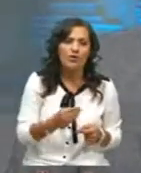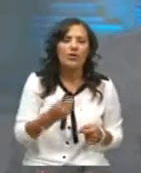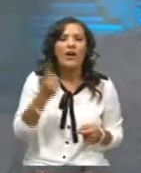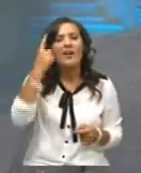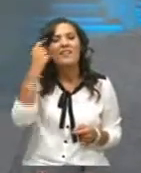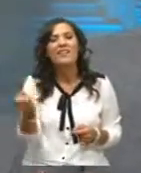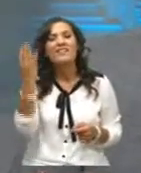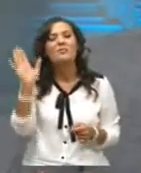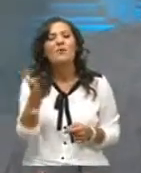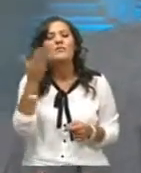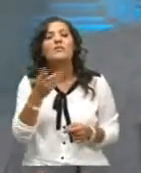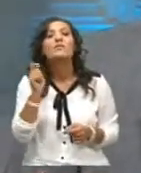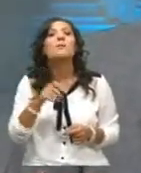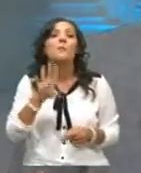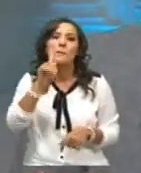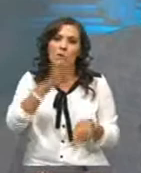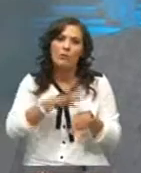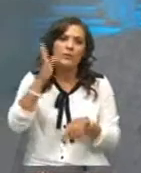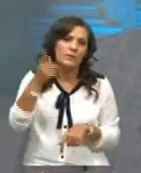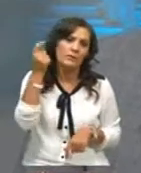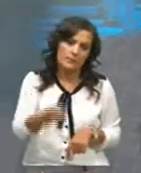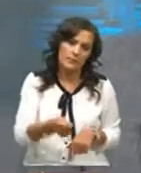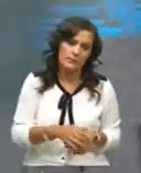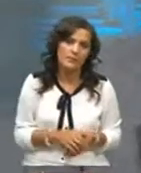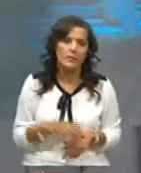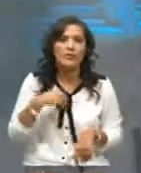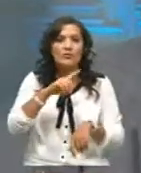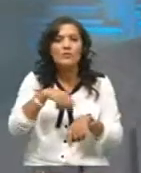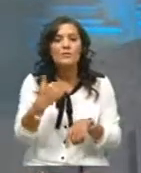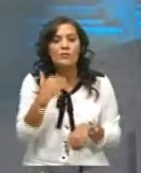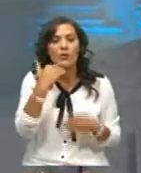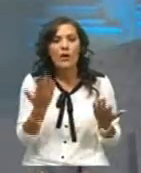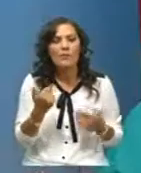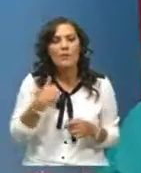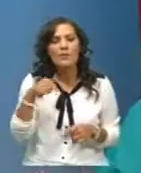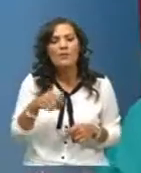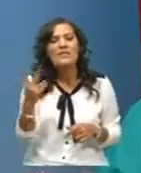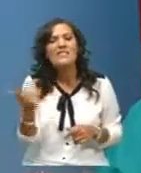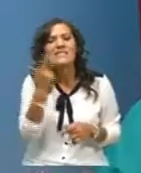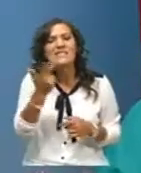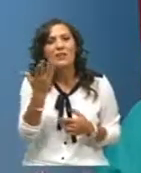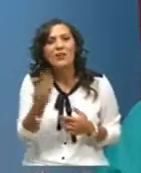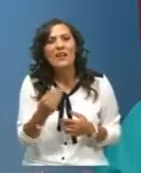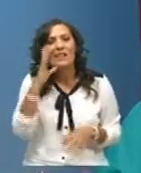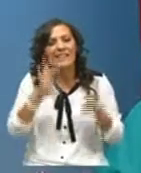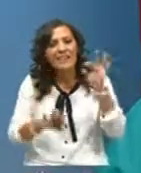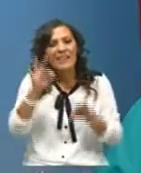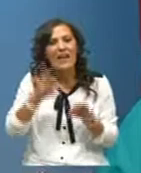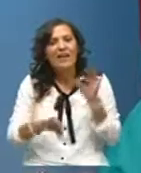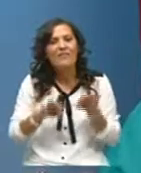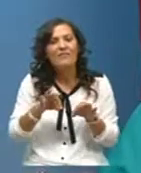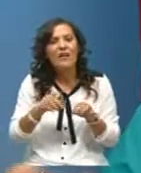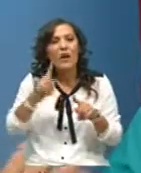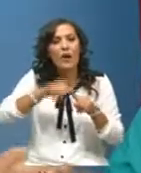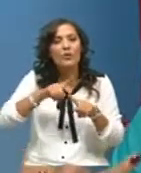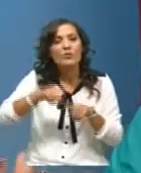göz ardı etmemelidirler bir doktora başvurmaları gerekir hocam süremiz Doldu ama bana böyle hızlıca tedaviye